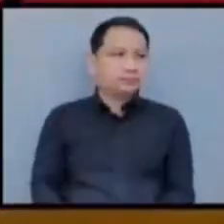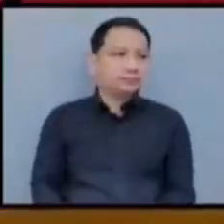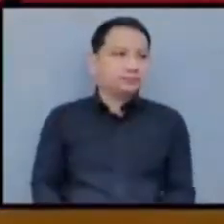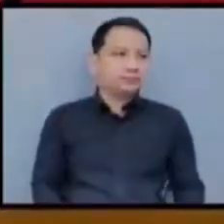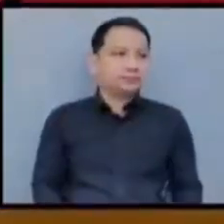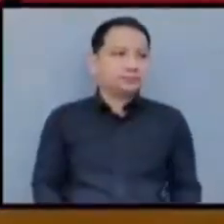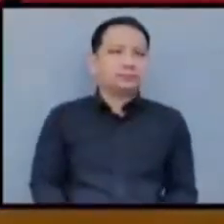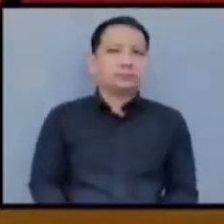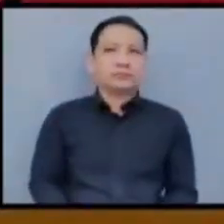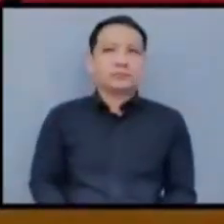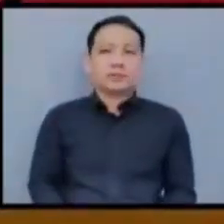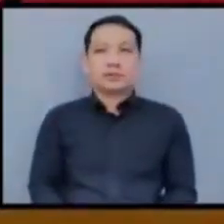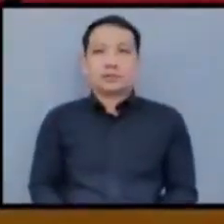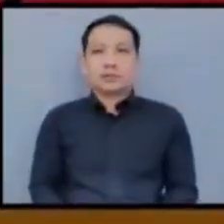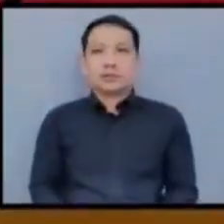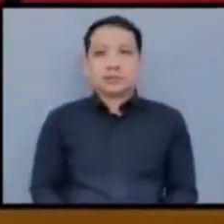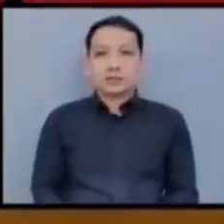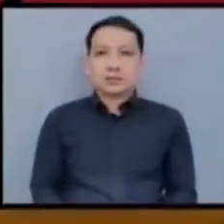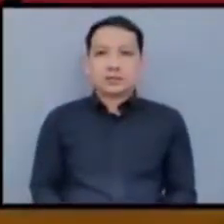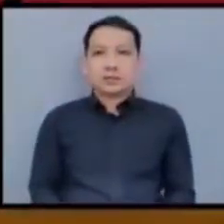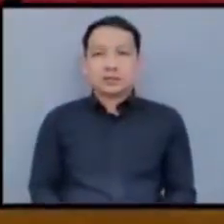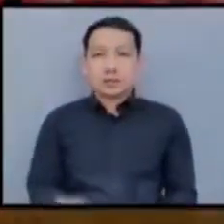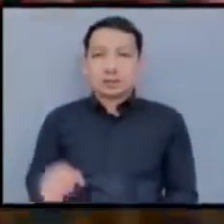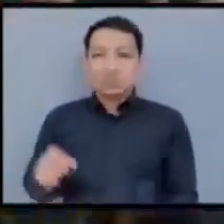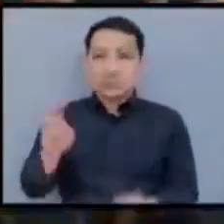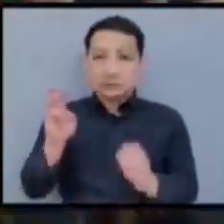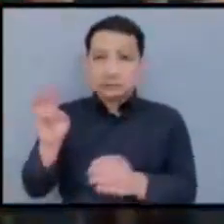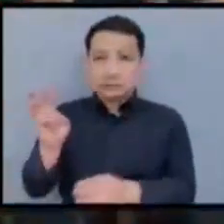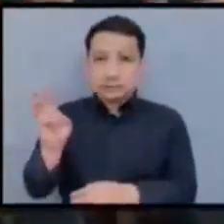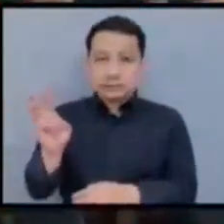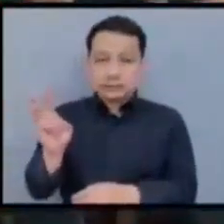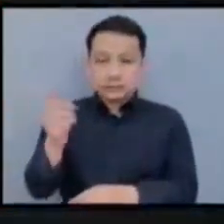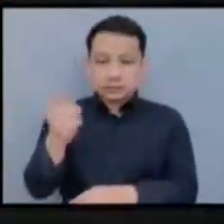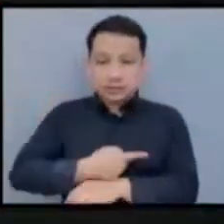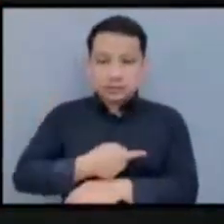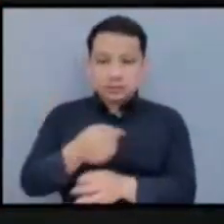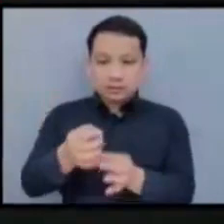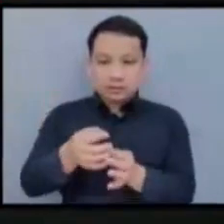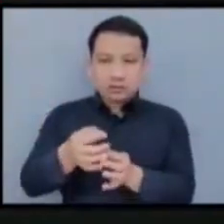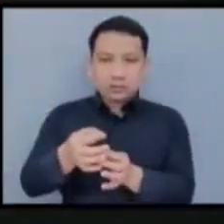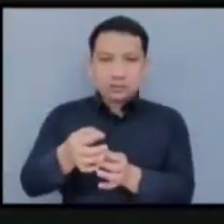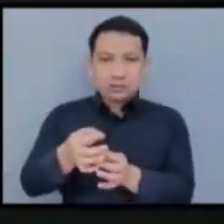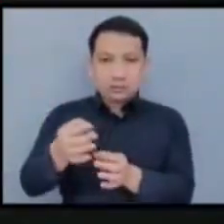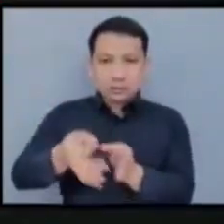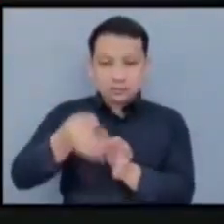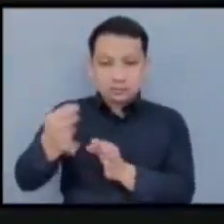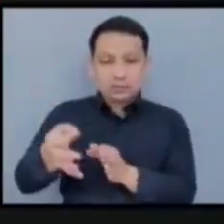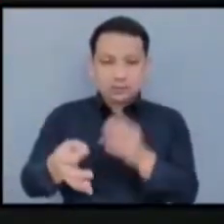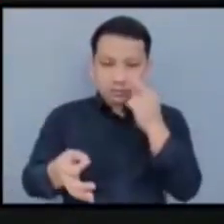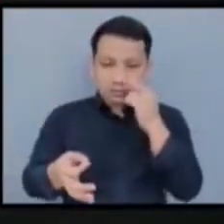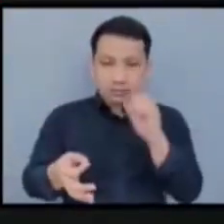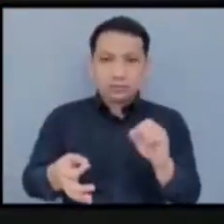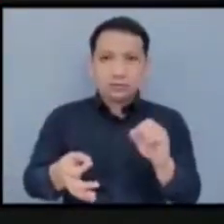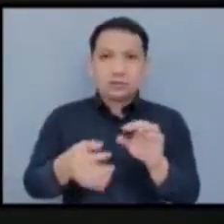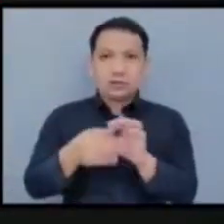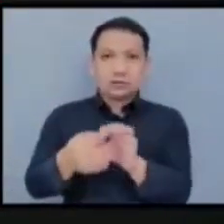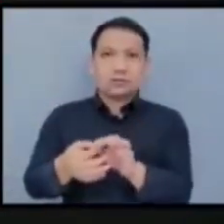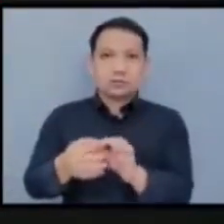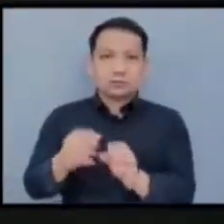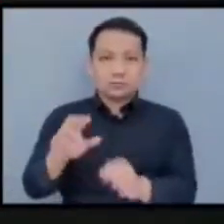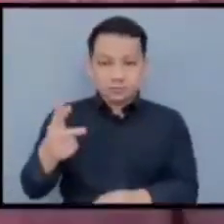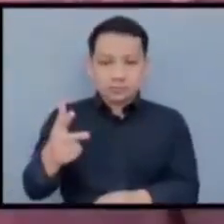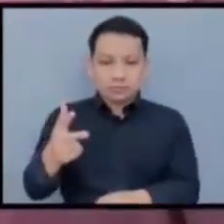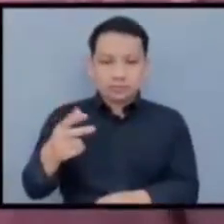Bagamat gumugulong na ang 60-day suspension na ipinataw ng Kamara kay Negros Oriental 3rd District Representative Arnie